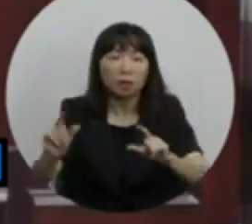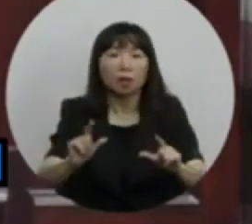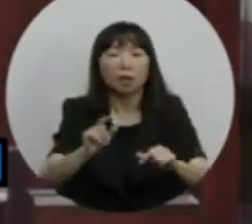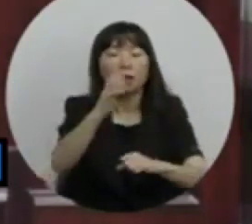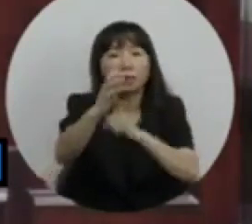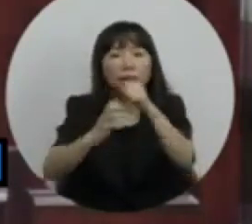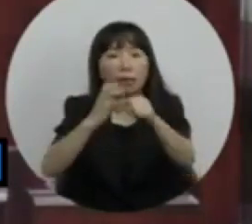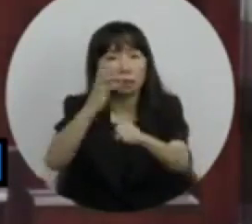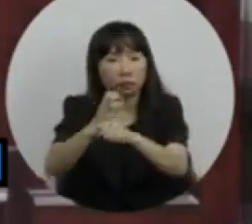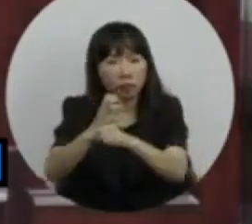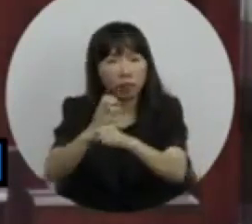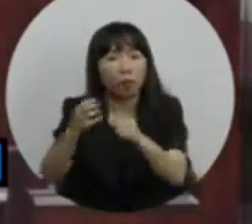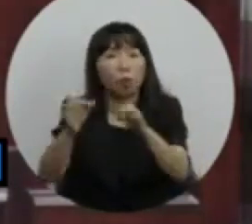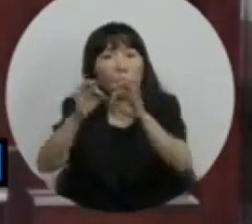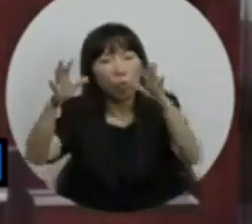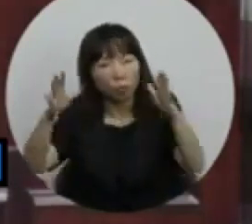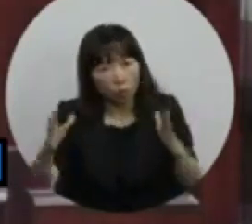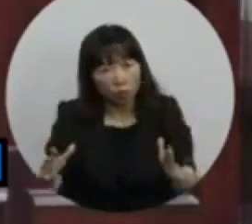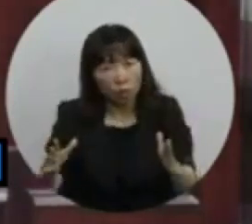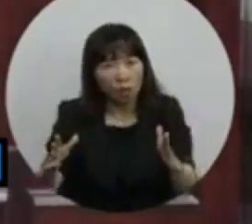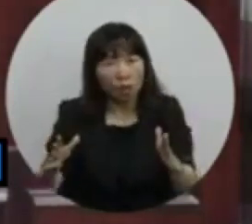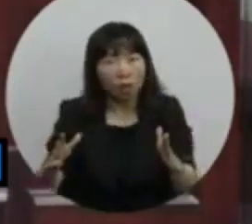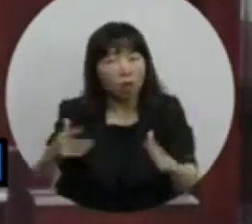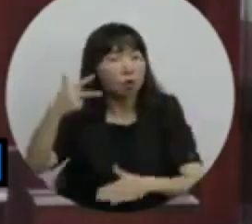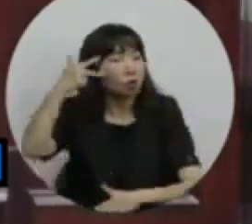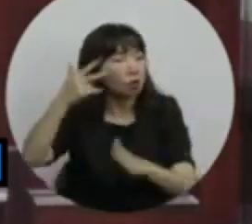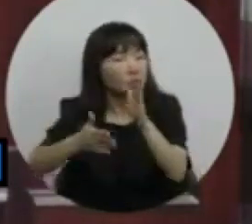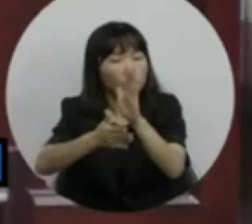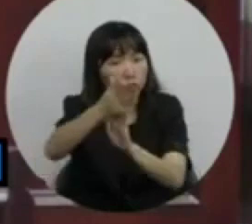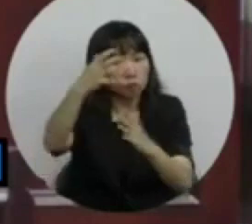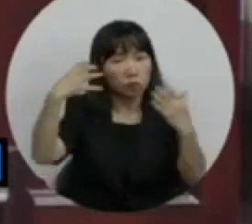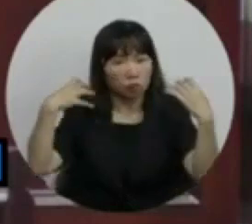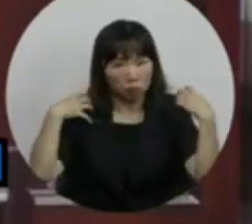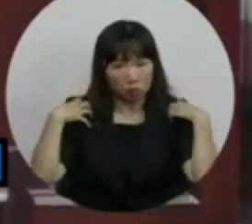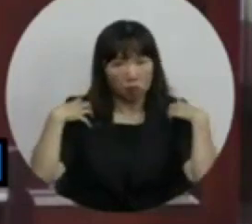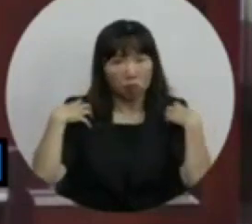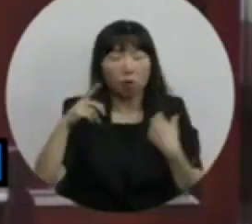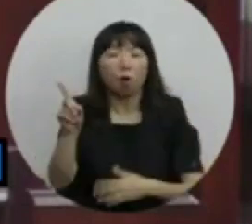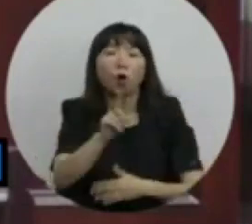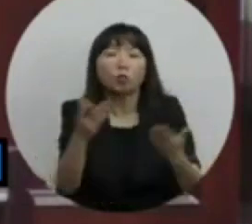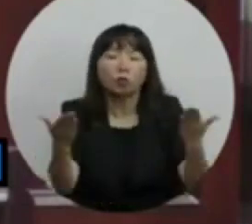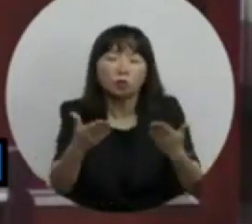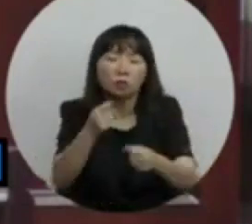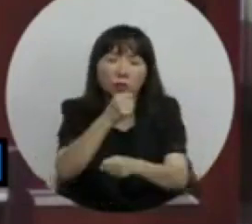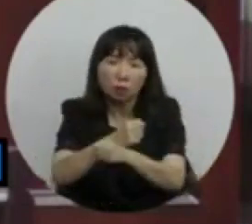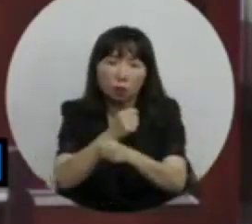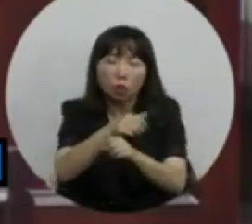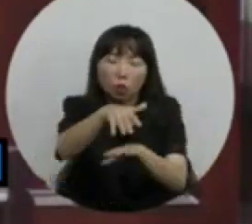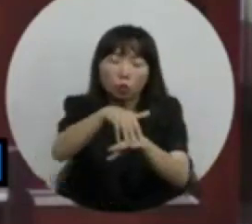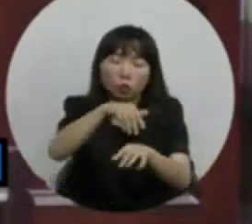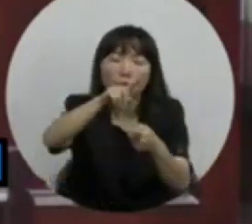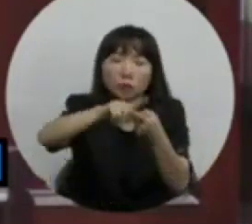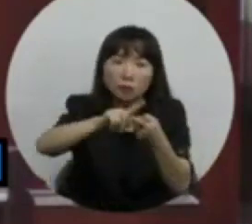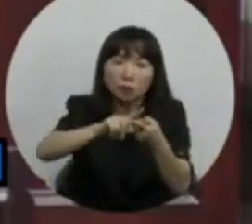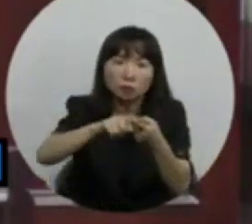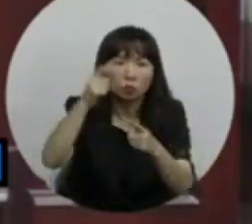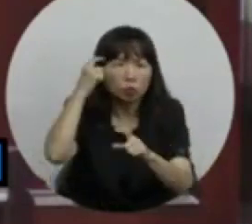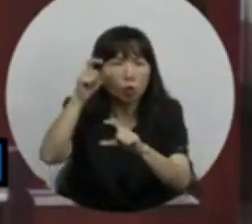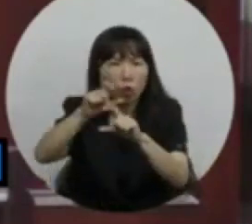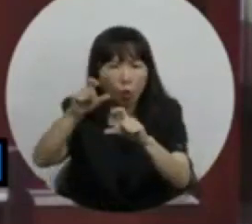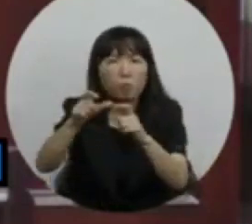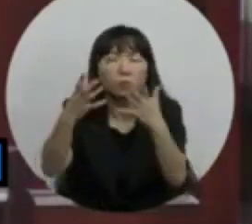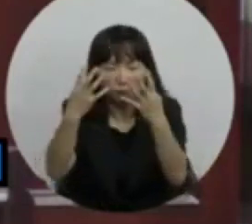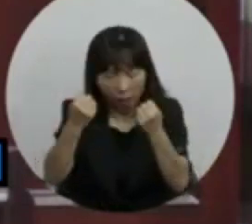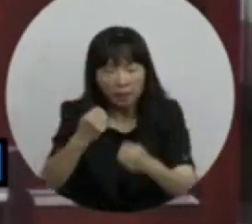하시죠. 40년 동안 여주시청에서 어떤 일을 하셨고 여주 조직에 대해서 고민 많이